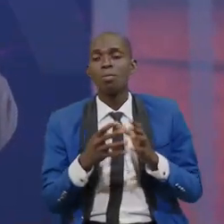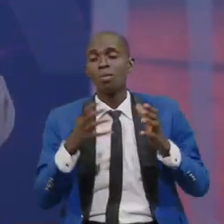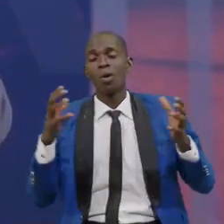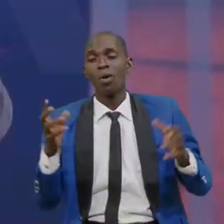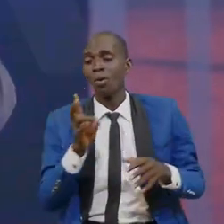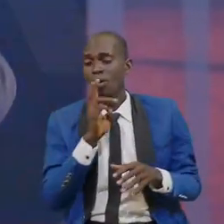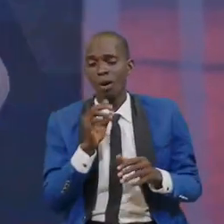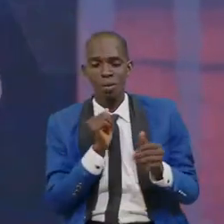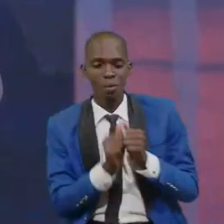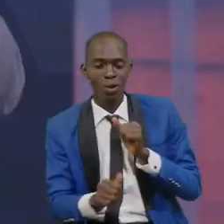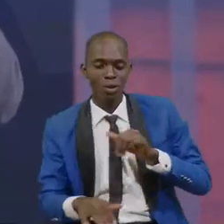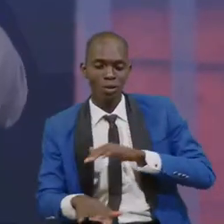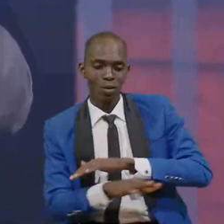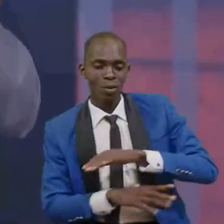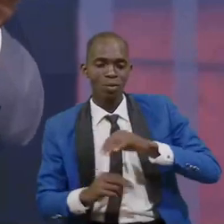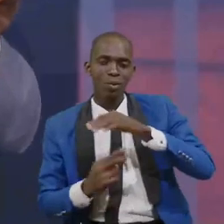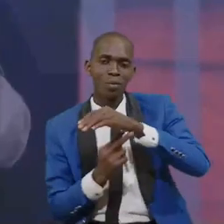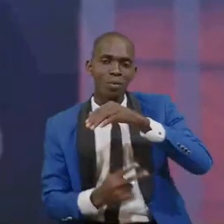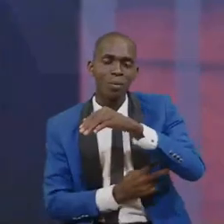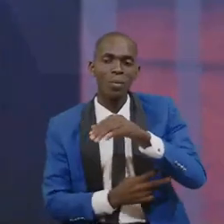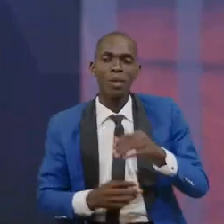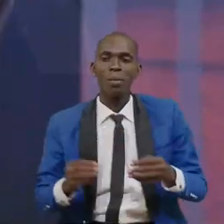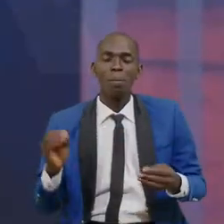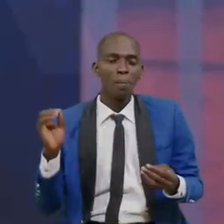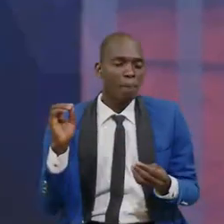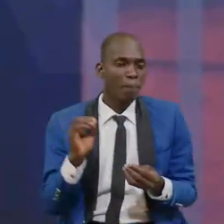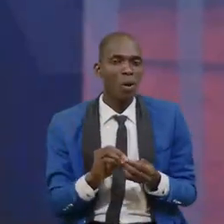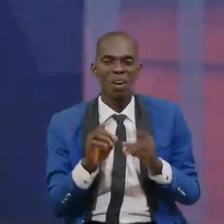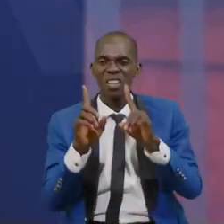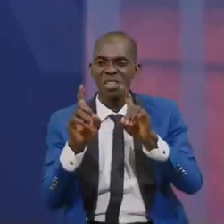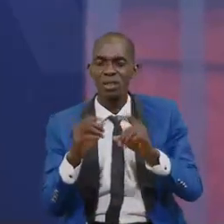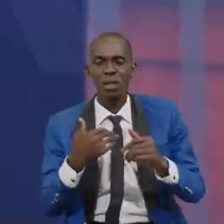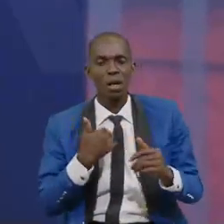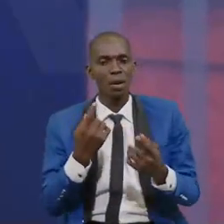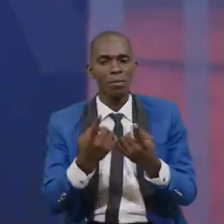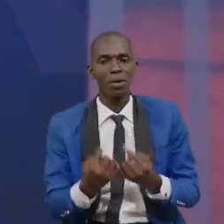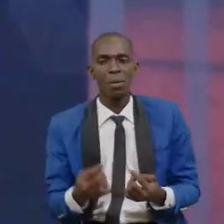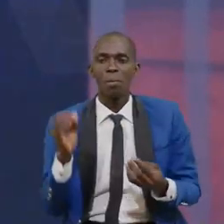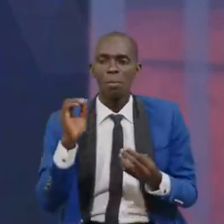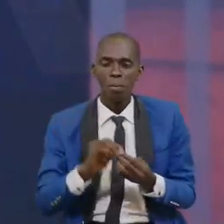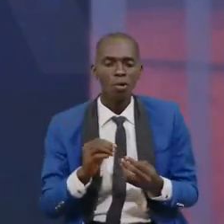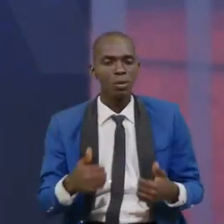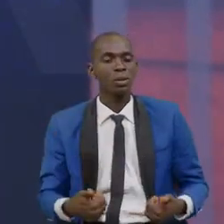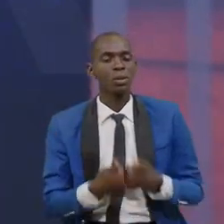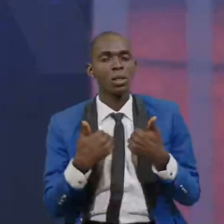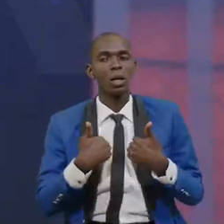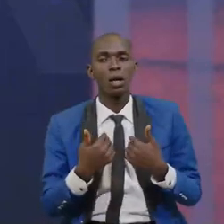passé sous le pont. Beaucoup de tests sont venus, plusieurs défis sont venus,